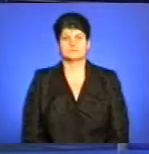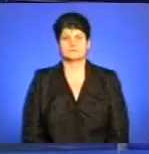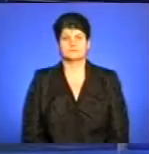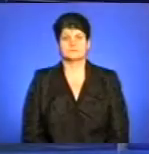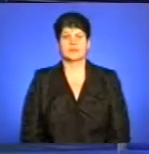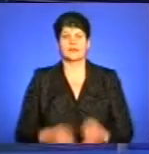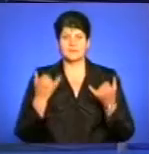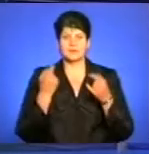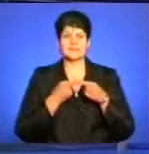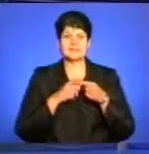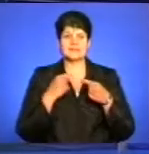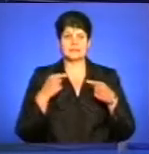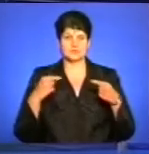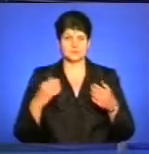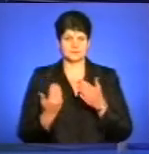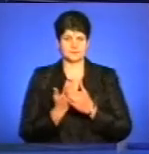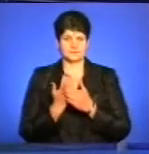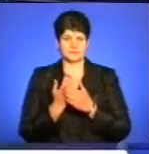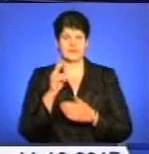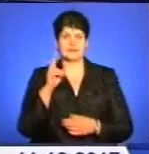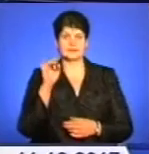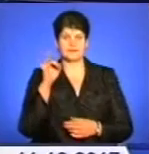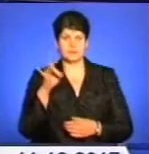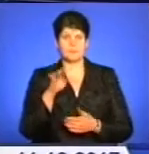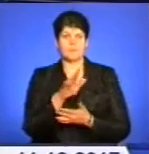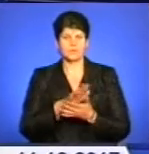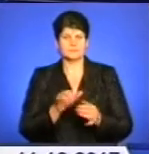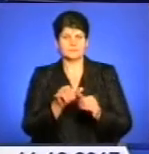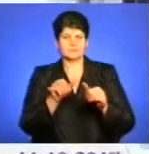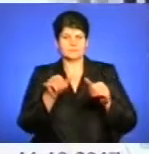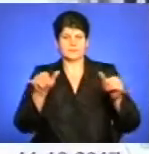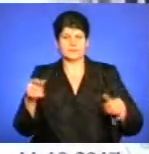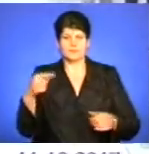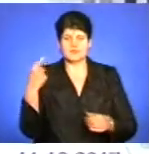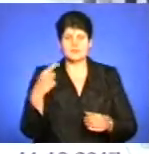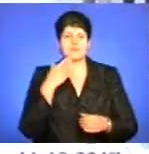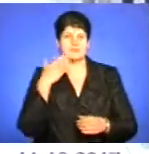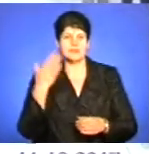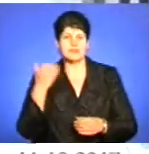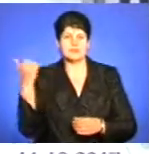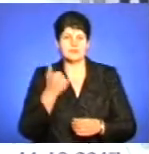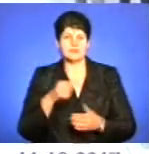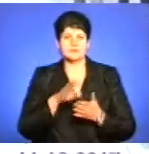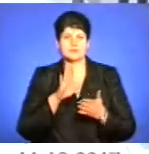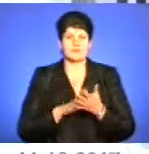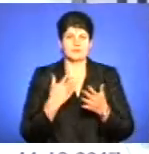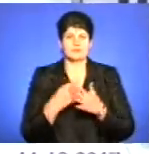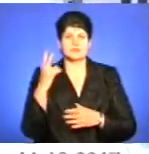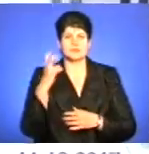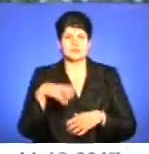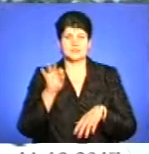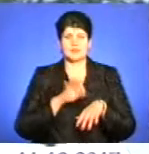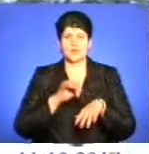А тепер про це та інше детальніше. Кір продовжує ширитися Тернопіллям. За останній тиждень зареєстрували близько 200